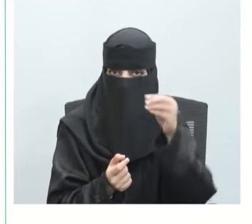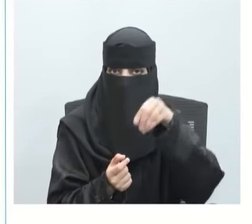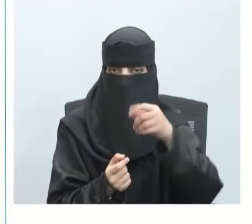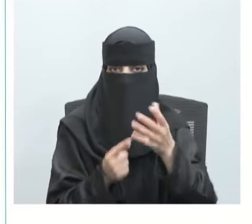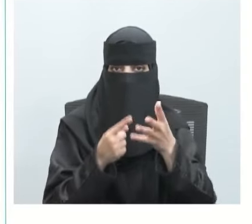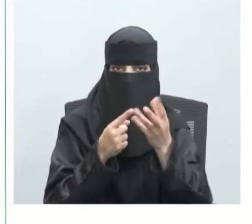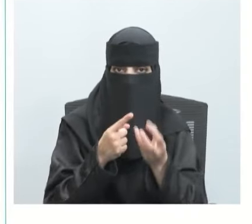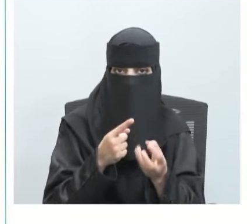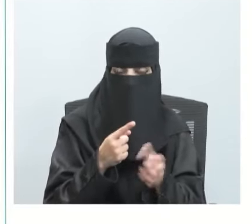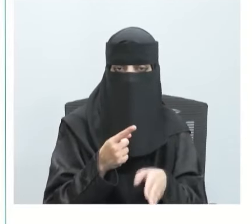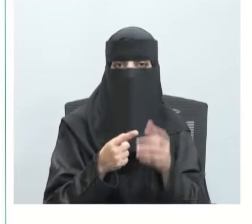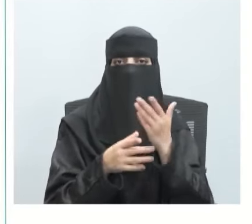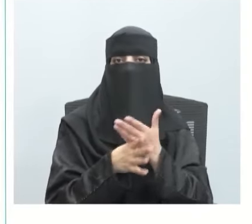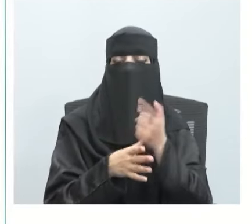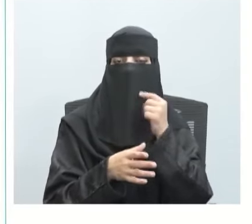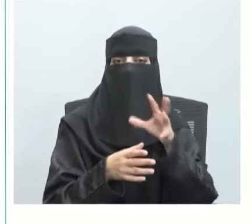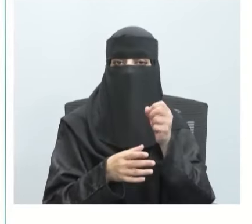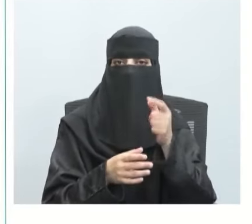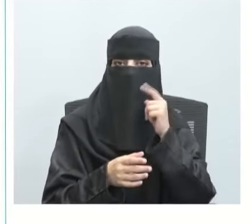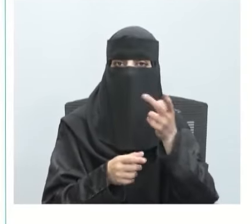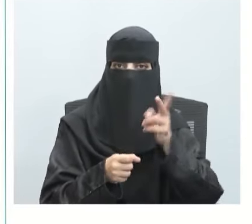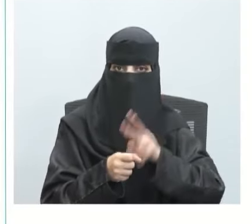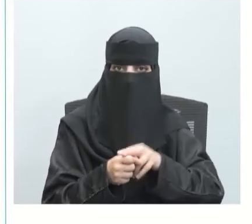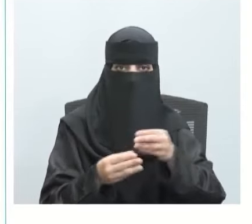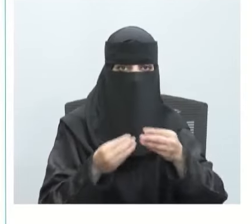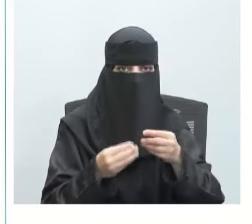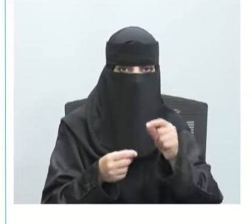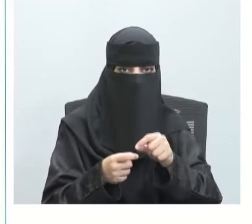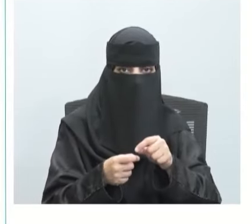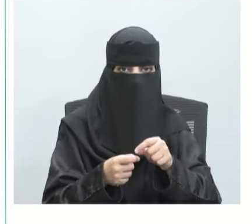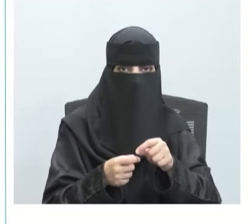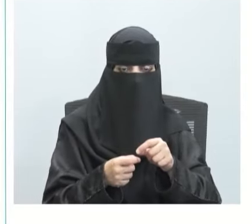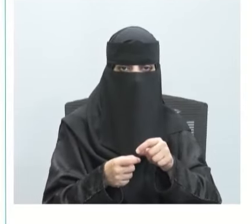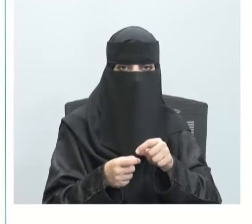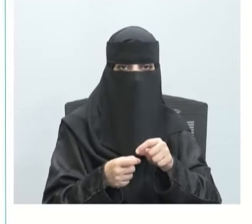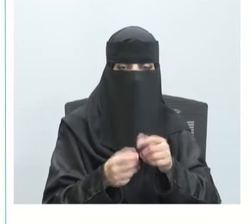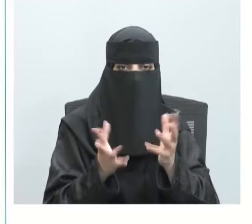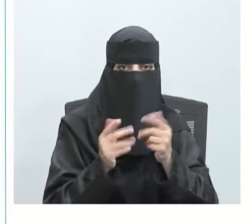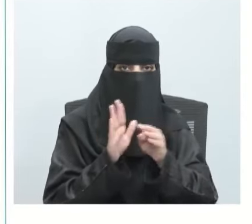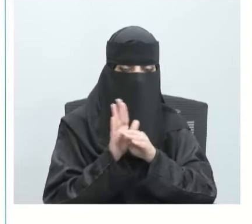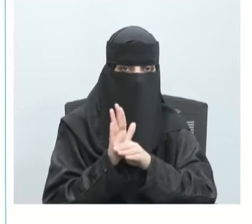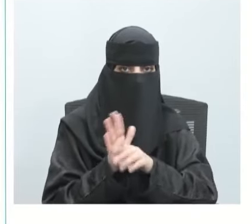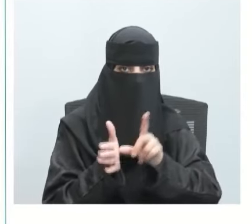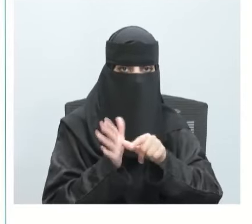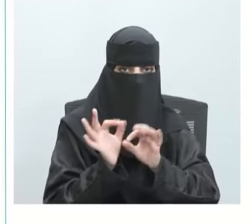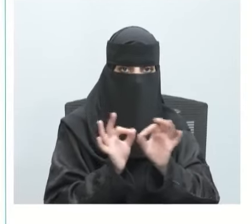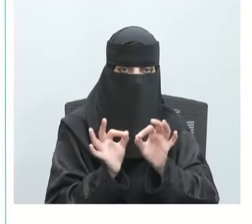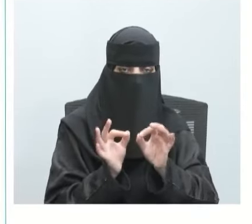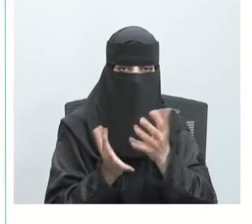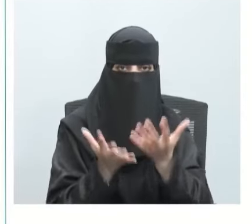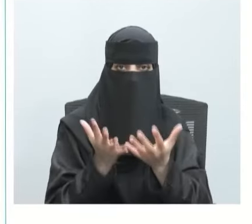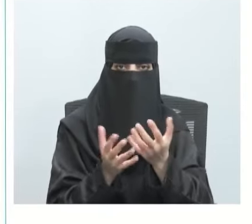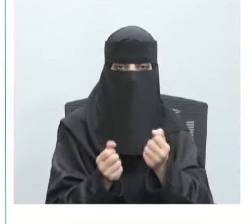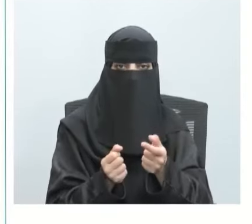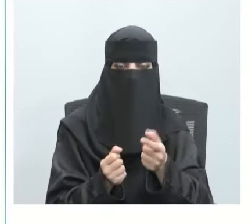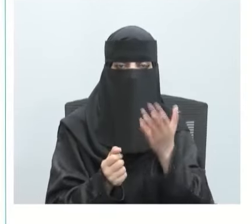نقص من ذلك الدخل ربما تحتاج كما ذكرنا الى المرونه في اعداد او خطه الميزانيه